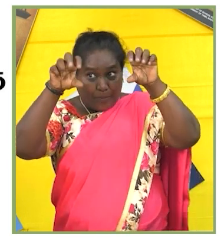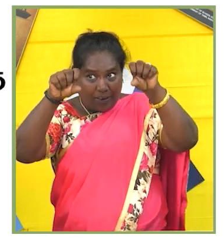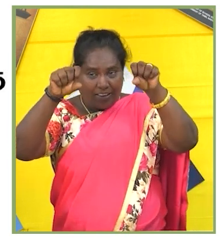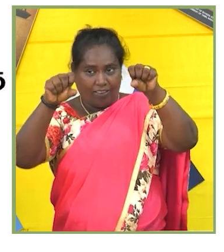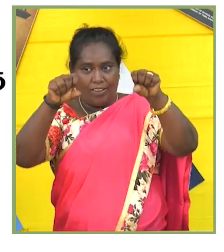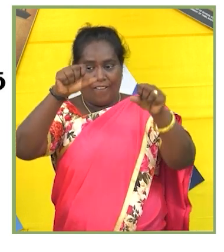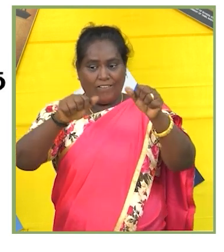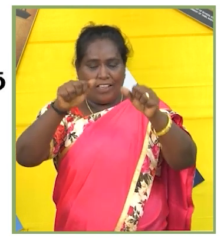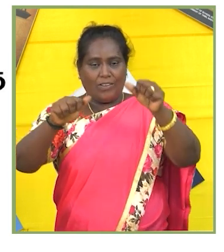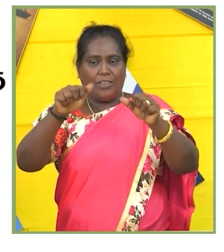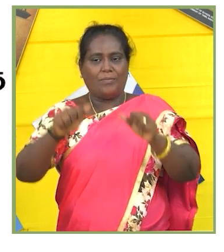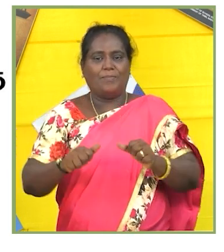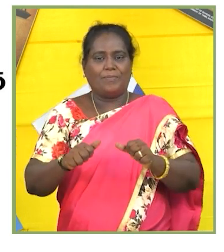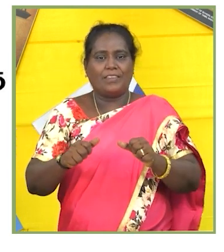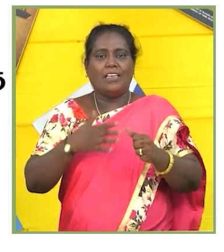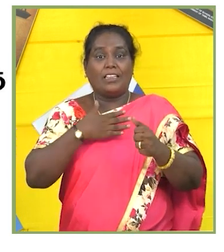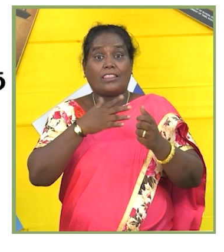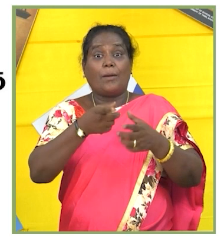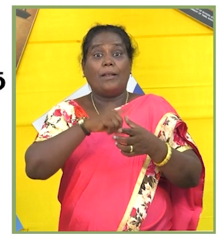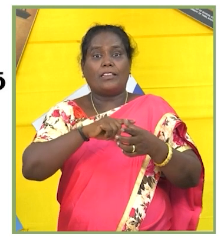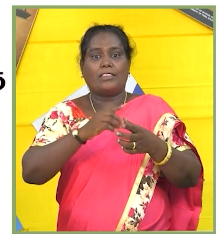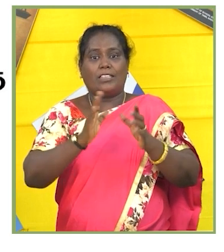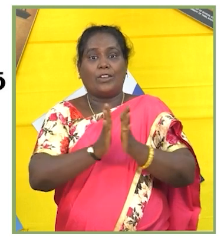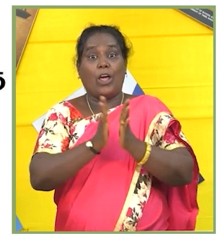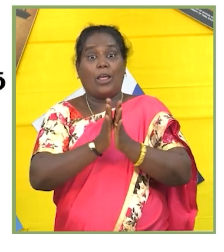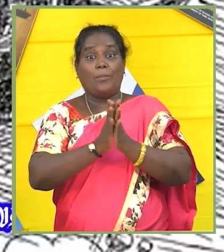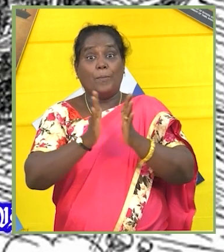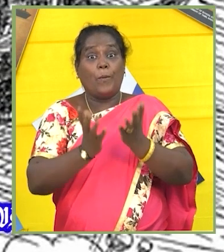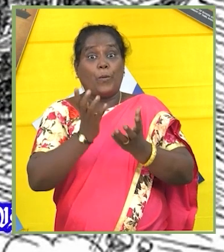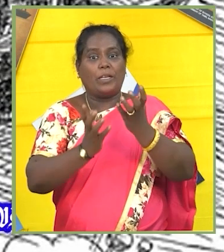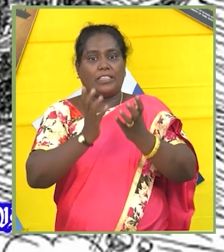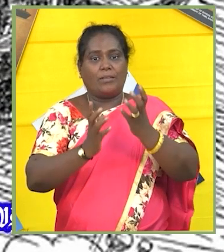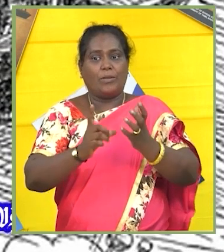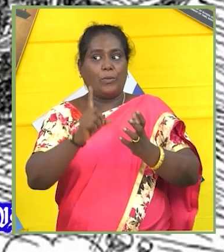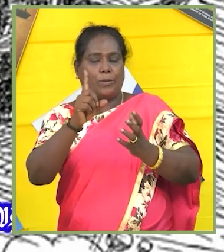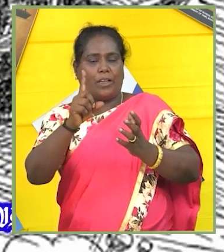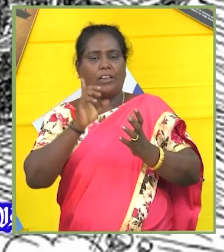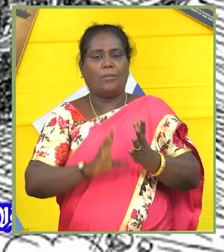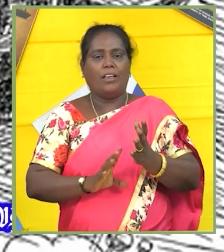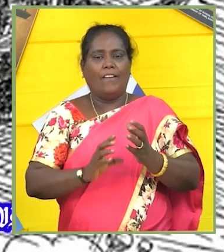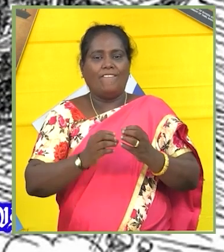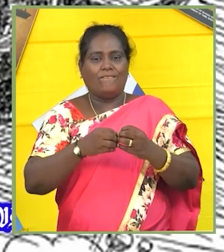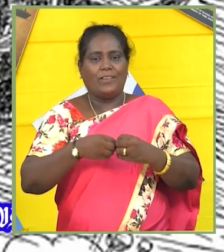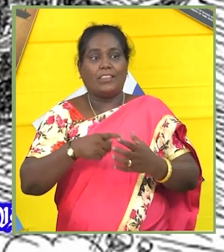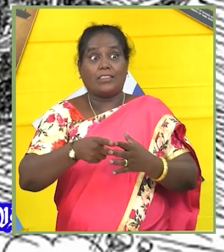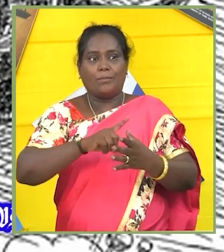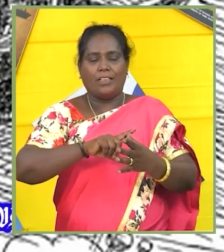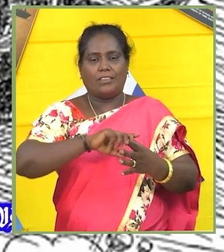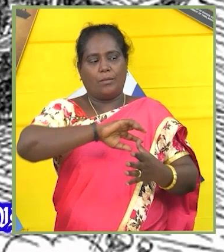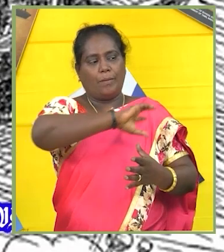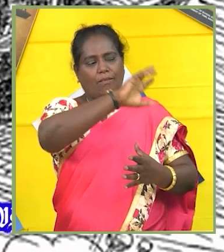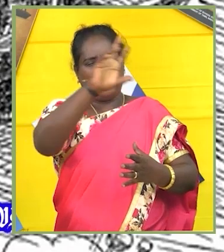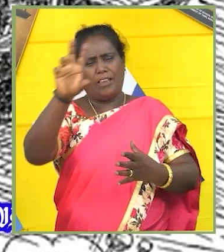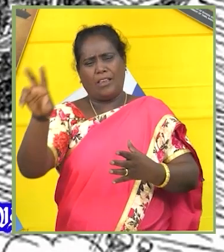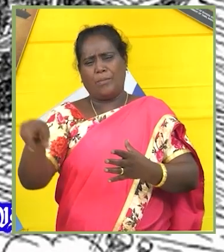பிடித்து வீழ்த்துவதான விளையாட்டே ஏறு தழுவுதல். தமிழர் திருநாளாம் பொங்கல் திருநாளின் ஒரு அங்கமாக